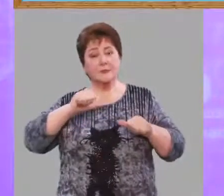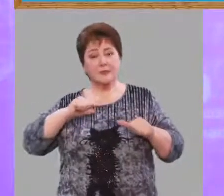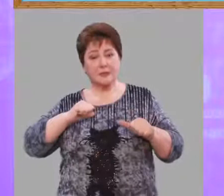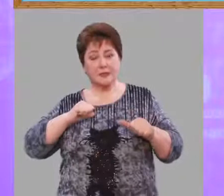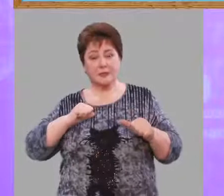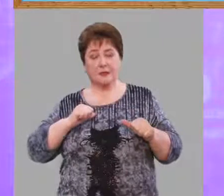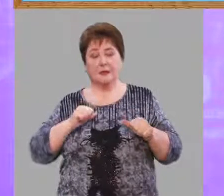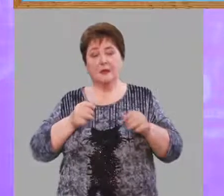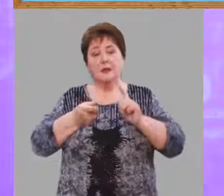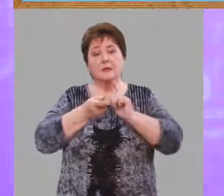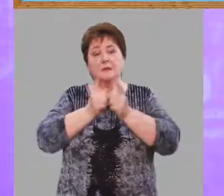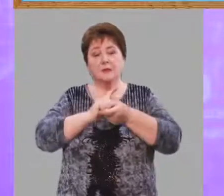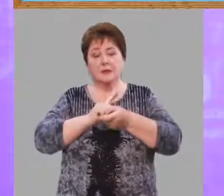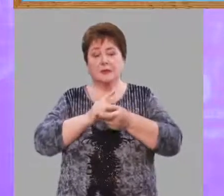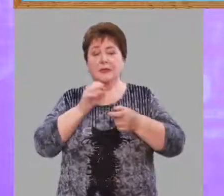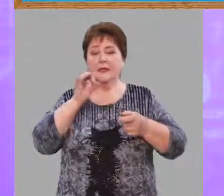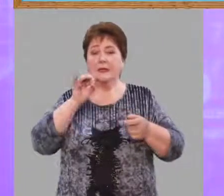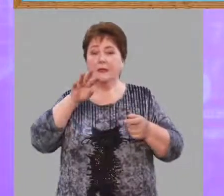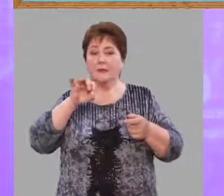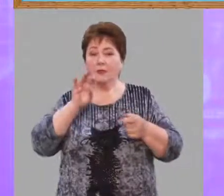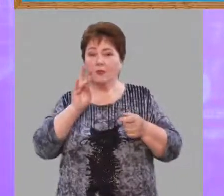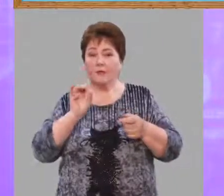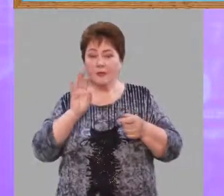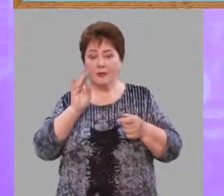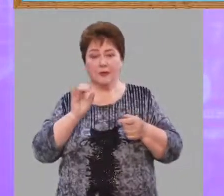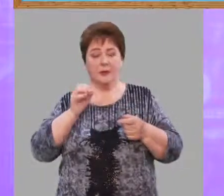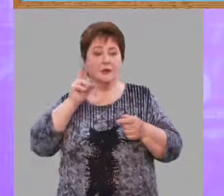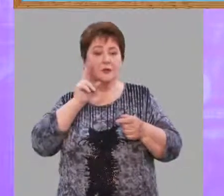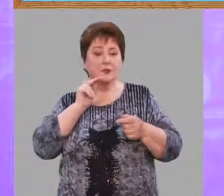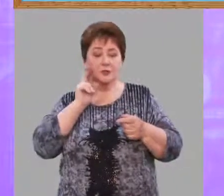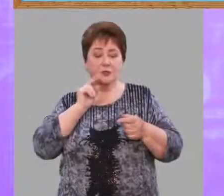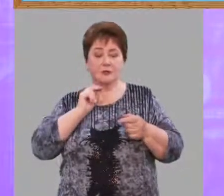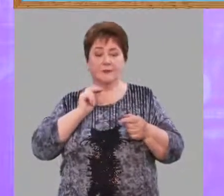Самостоятельно преобразуйте именованные числа.